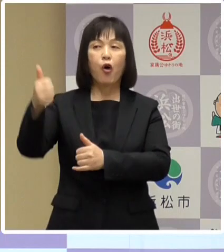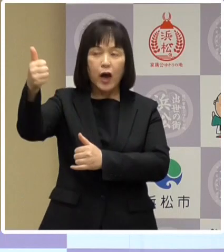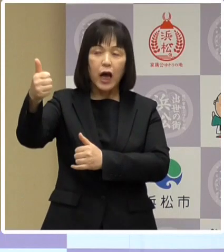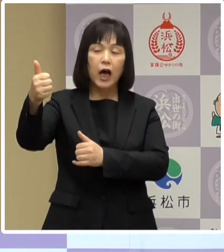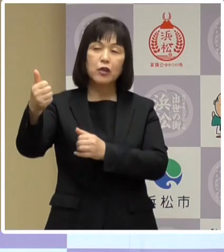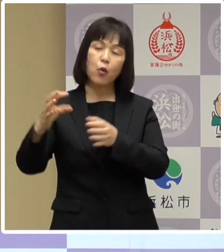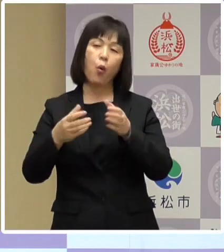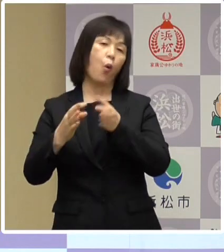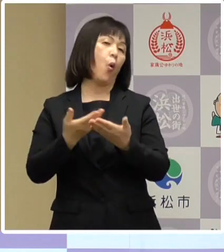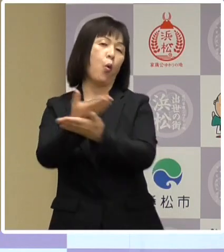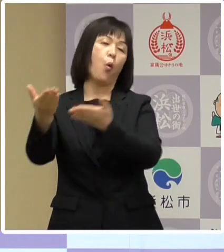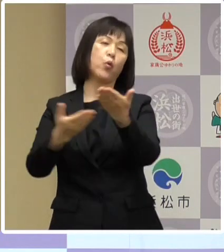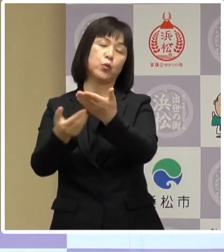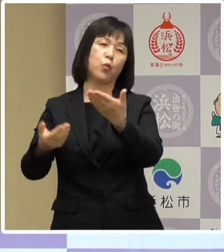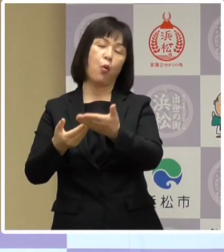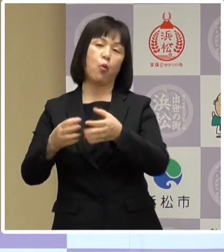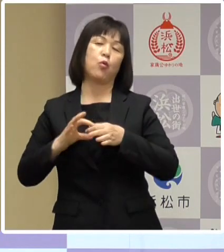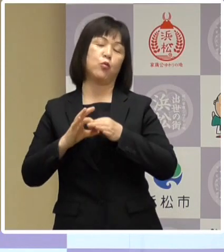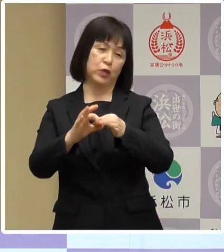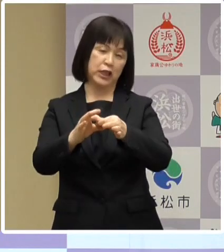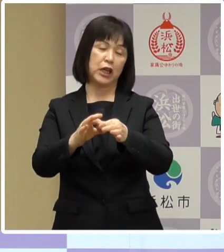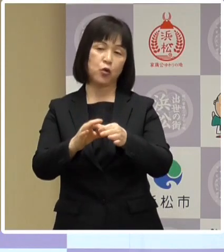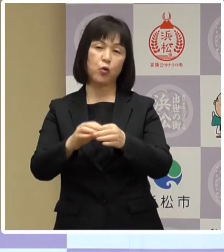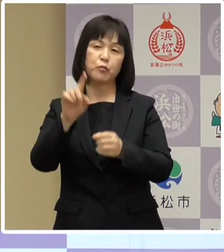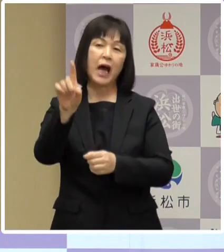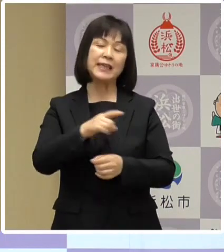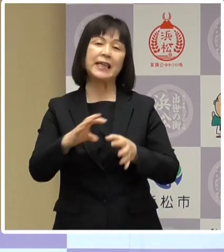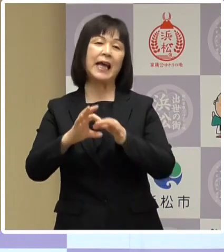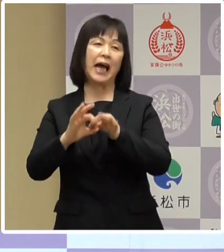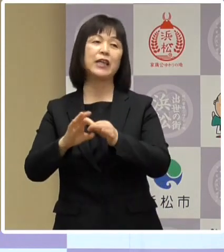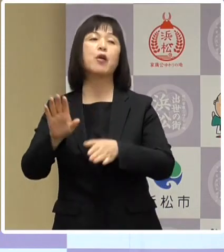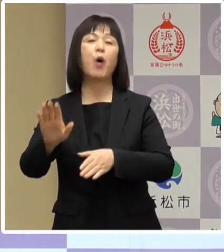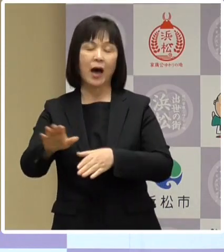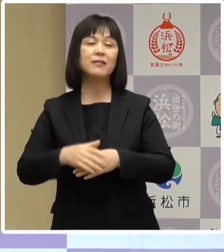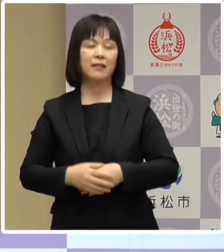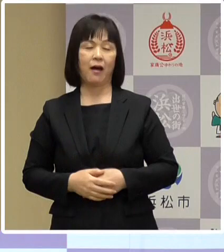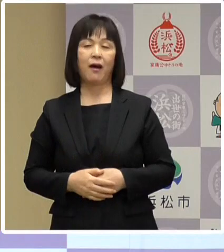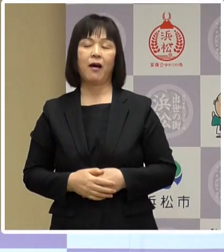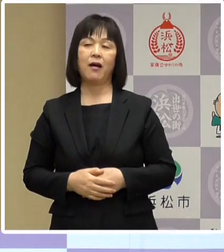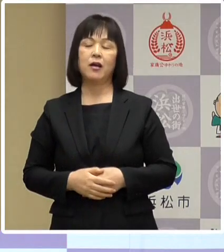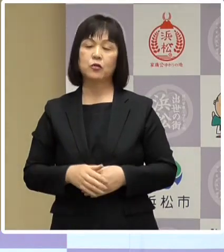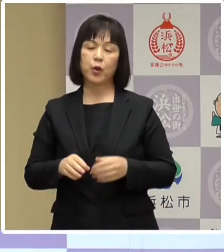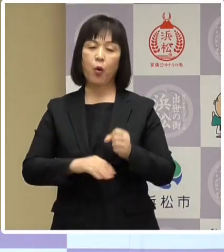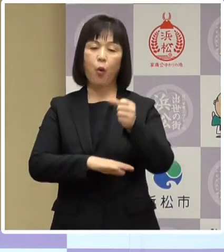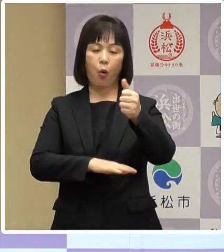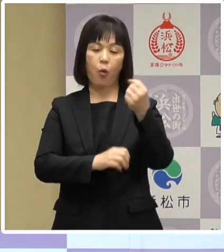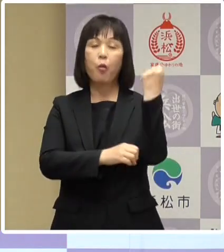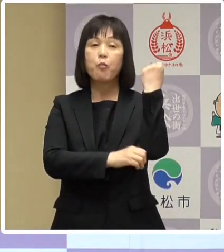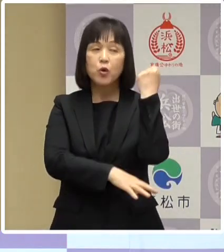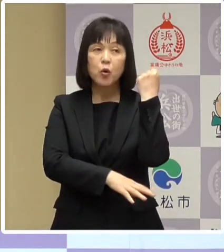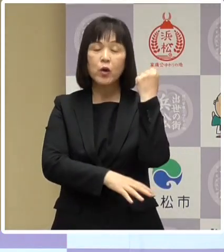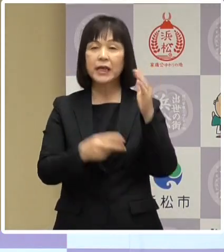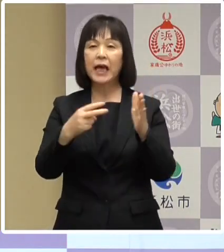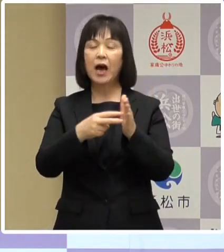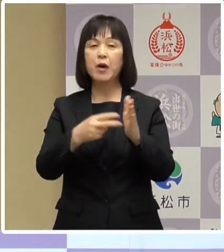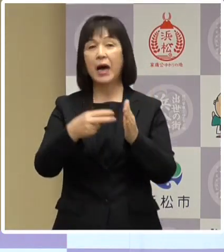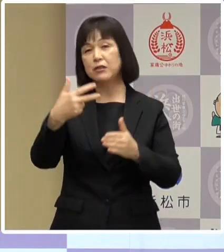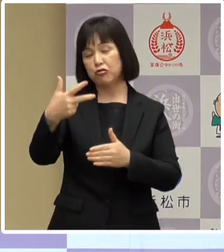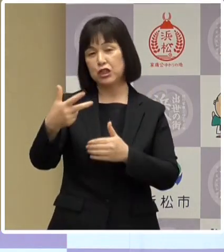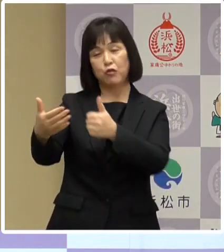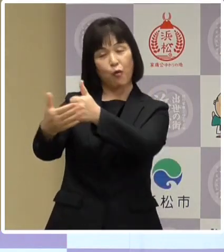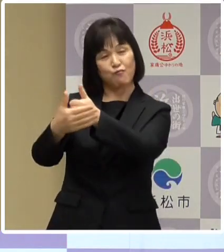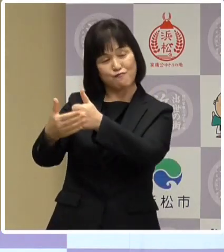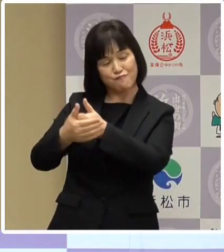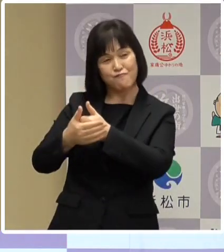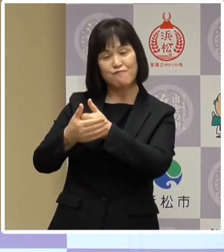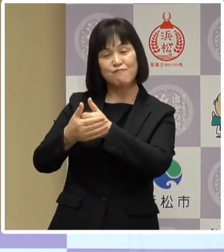ていただいてまいりました。そういう人間関係があるというのと、そういうものをベースに浜松のアドバイザーでありますとか、